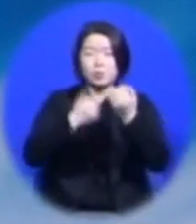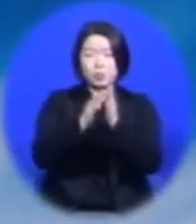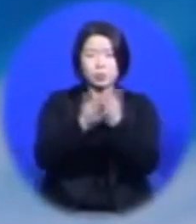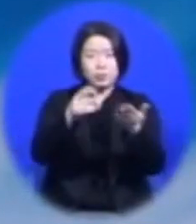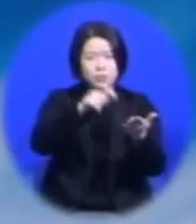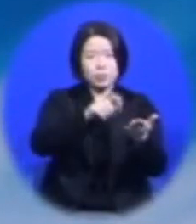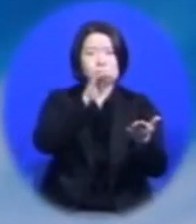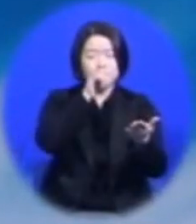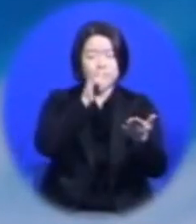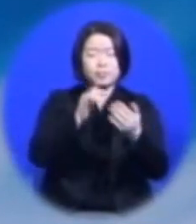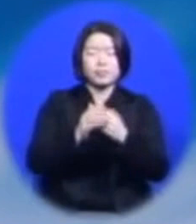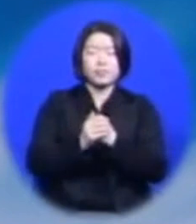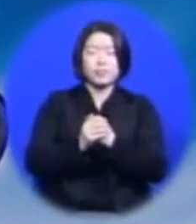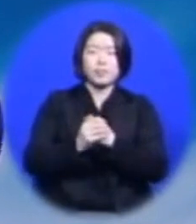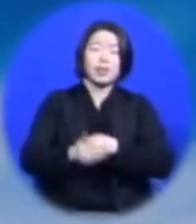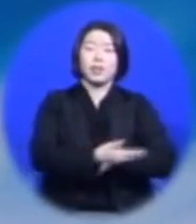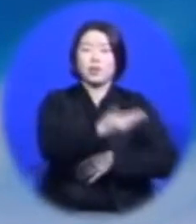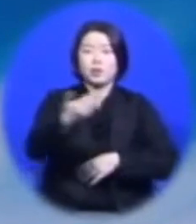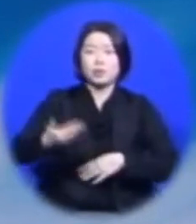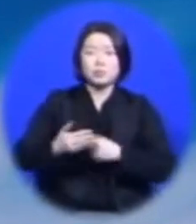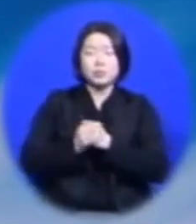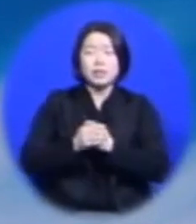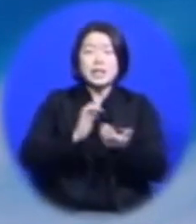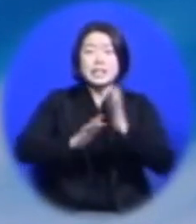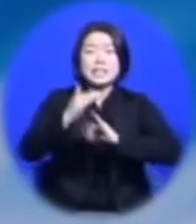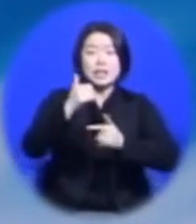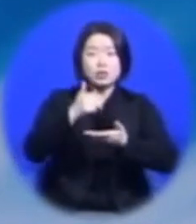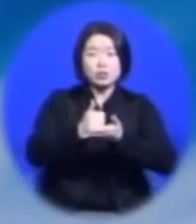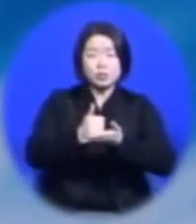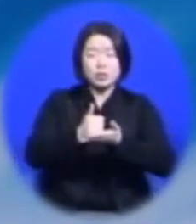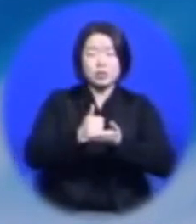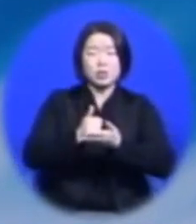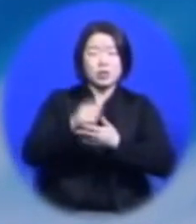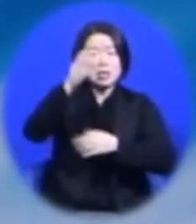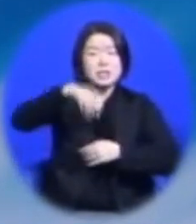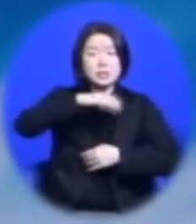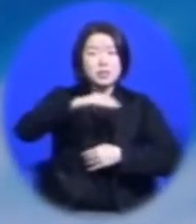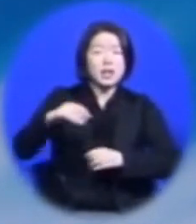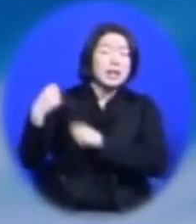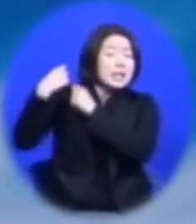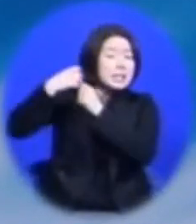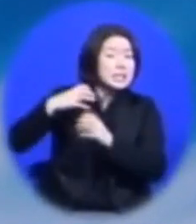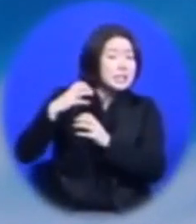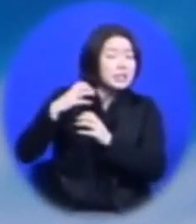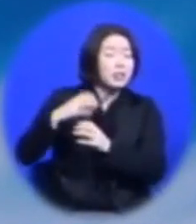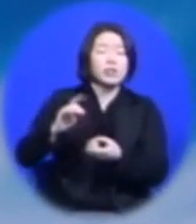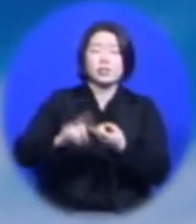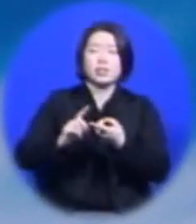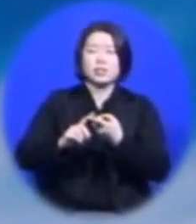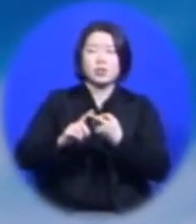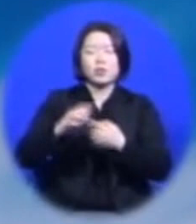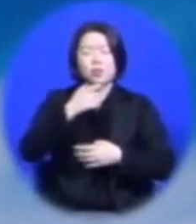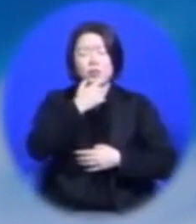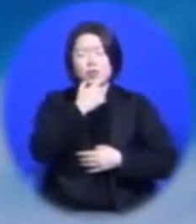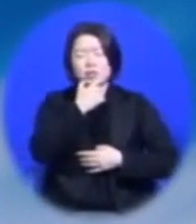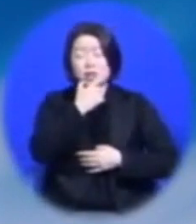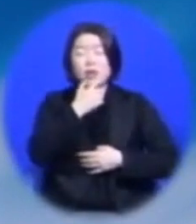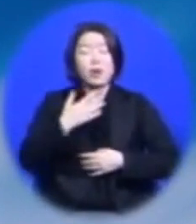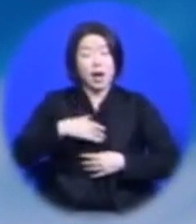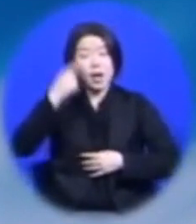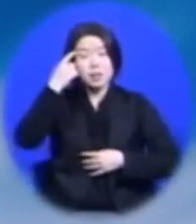있습니다. 여러분, 예수님께서 십자가 지시는 것을 대단히 꺼려하셨던 거